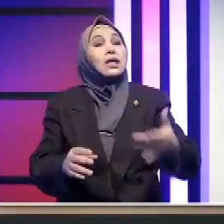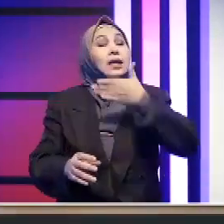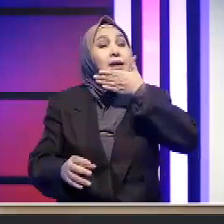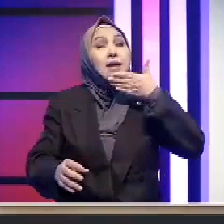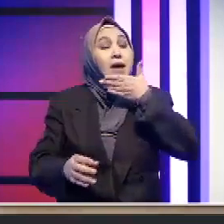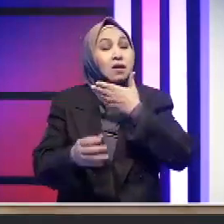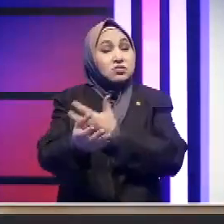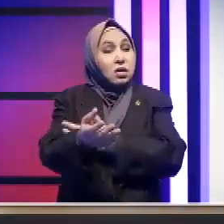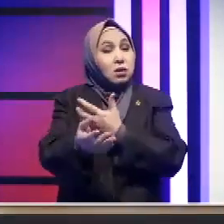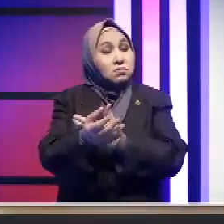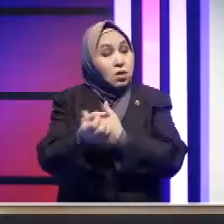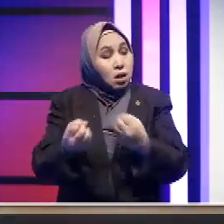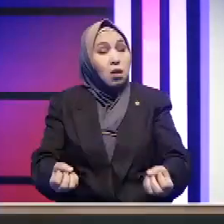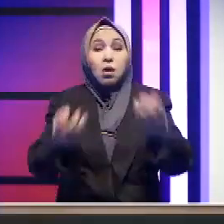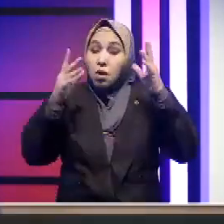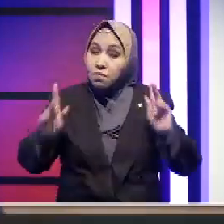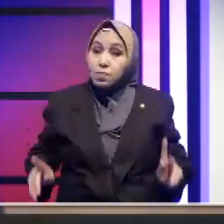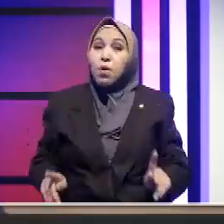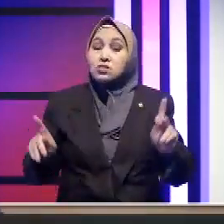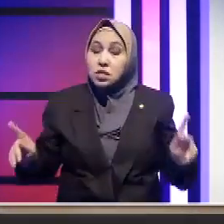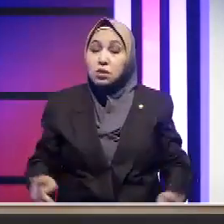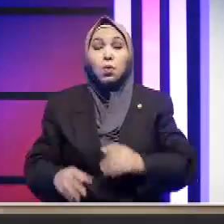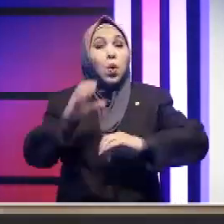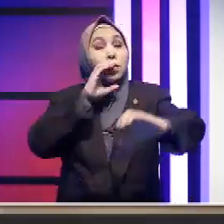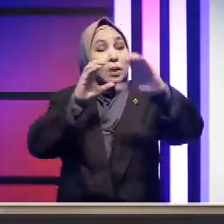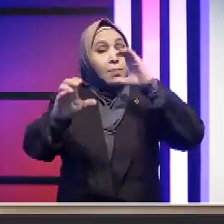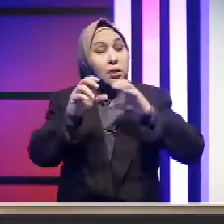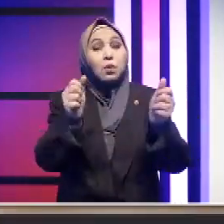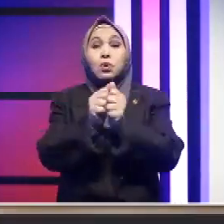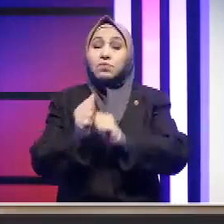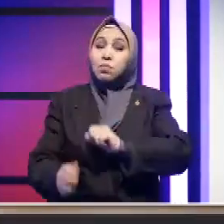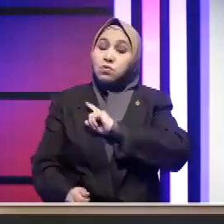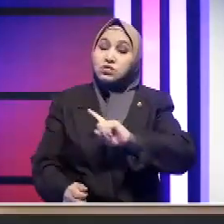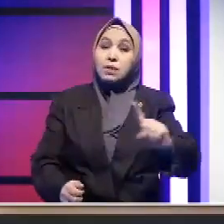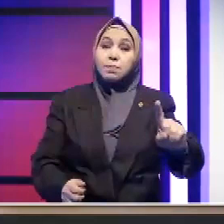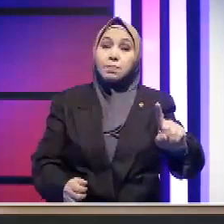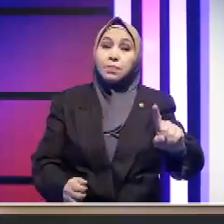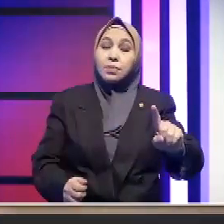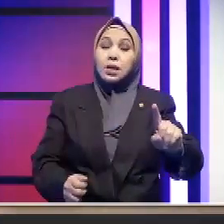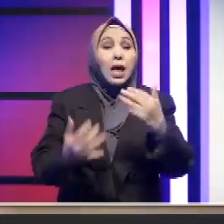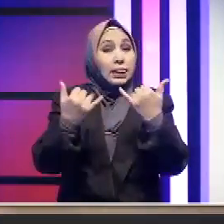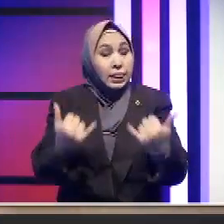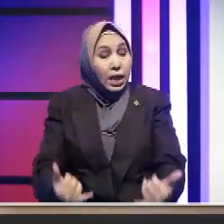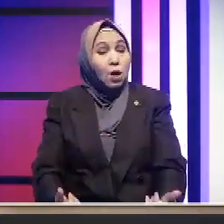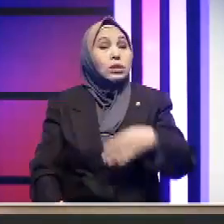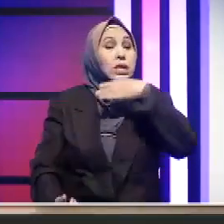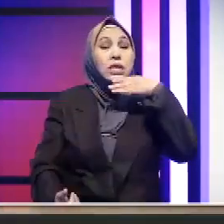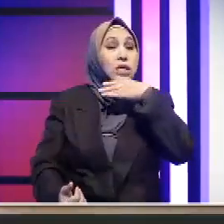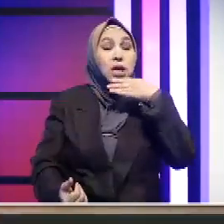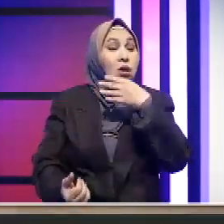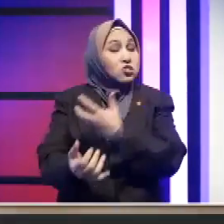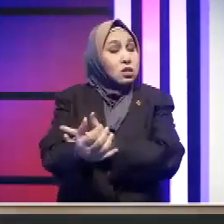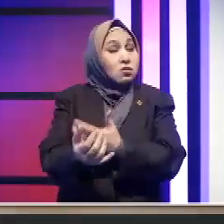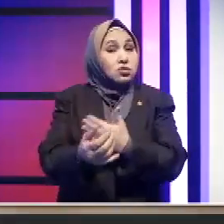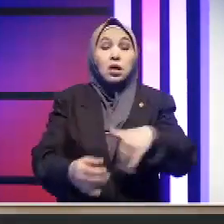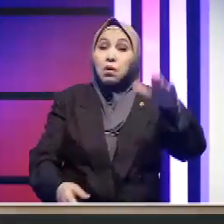asal opportunity to communicate with the most read Hai sauna udah yang ngeledek Young are you